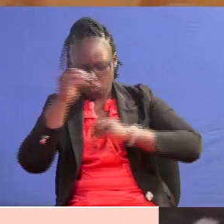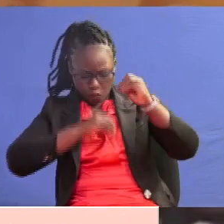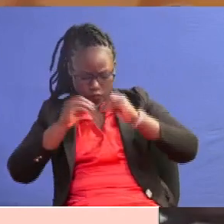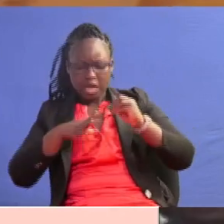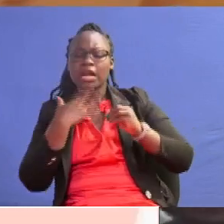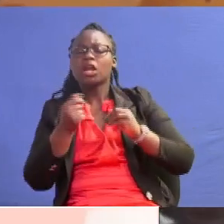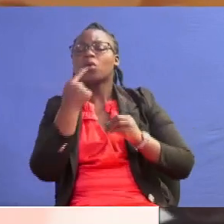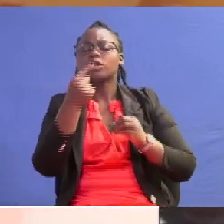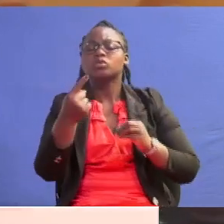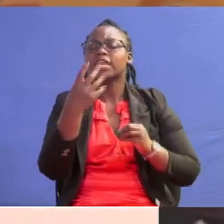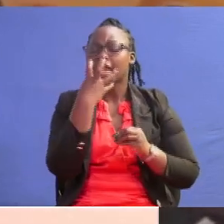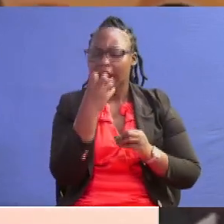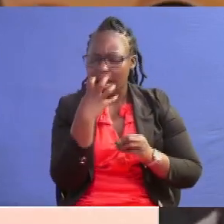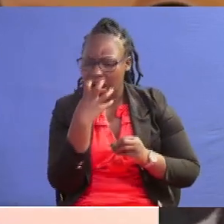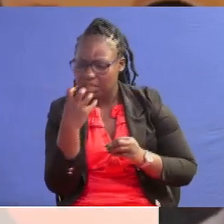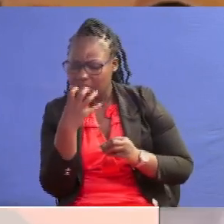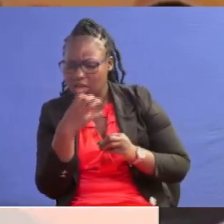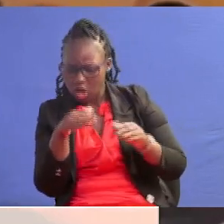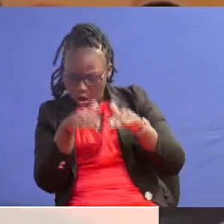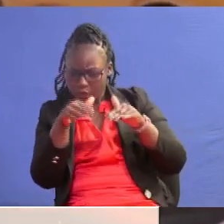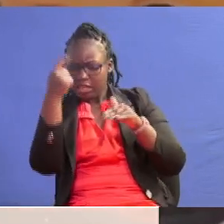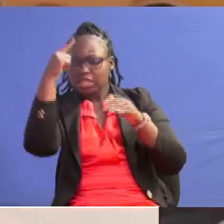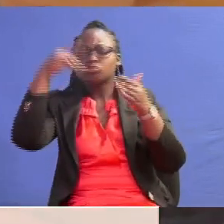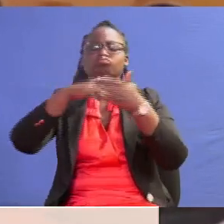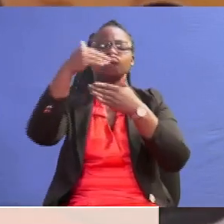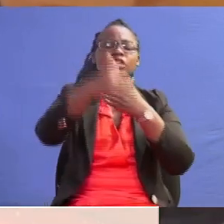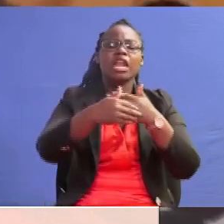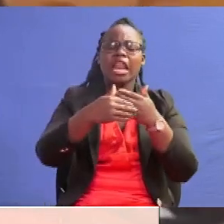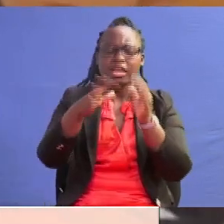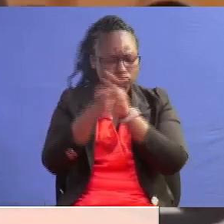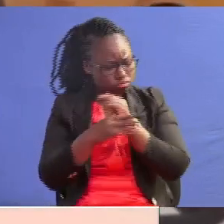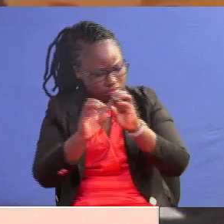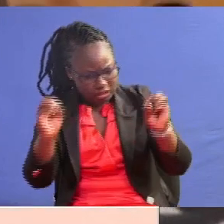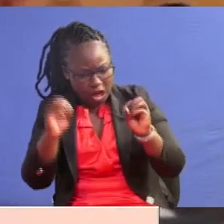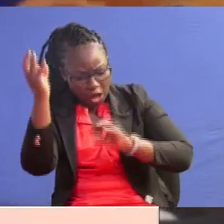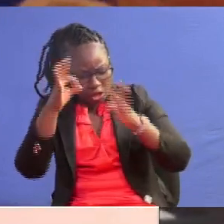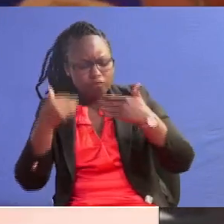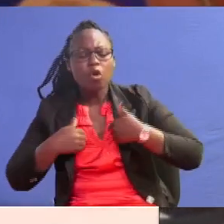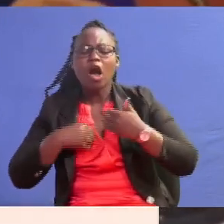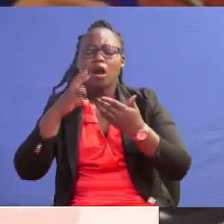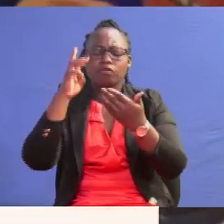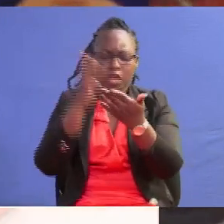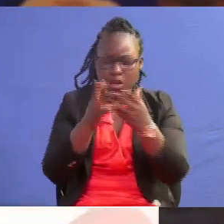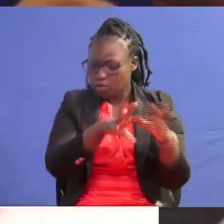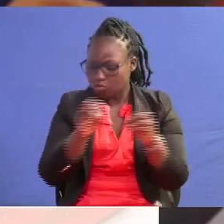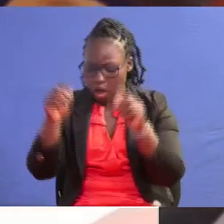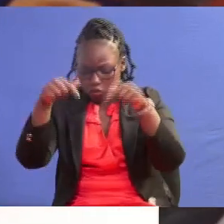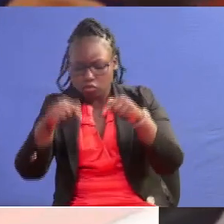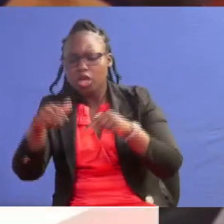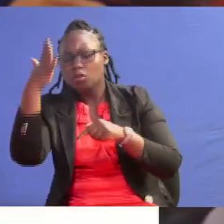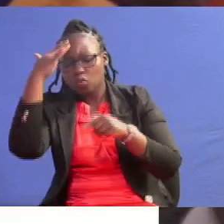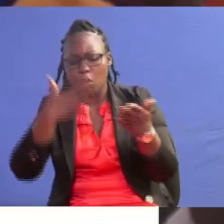tunataka kumwambia Gachagua usingoje mpaka Alhamisi. Kama uko na ushahidi peleka leo ndio tujue ukweli wa mambo mahali